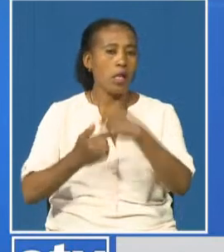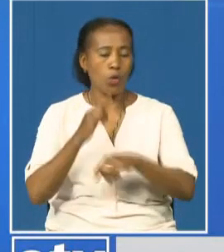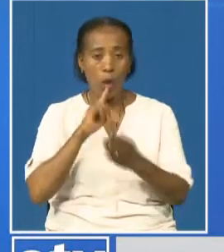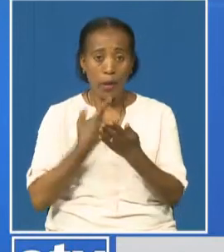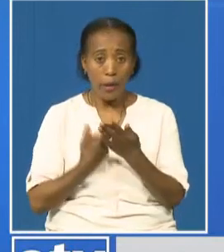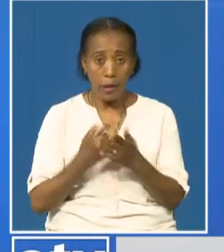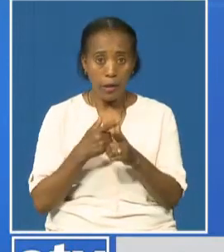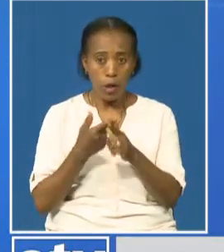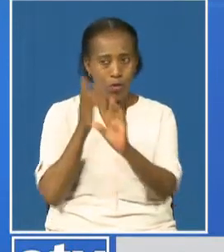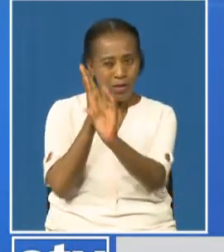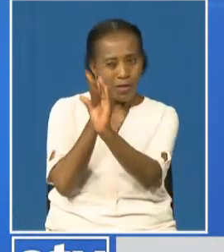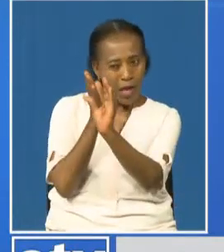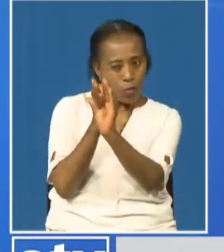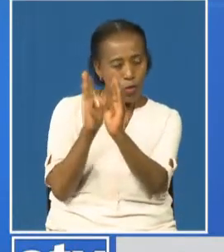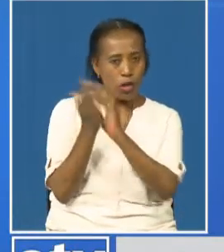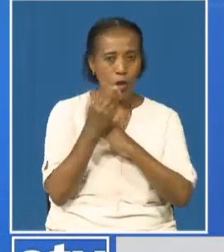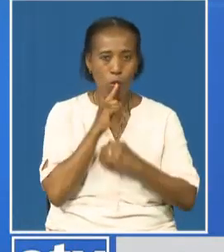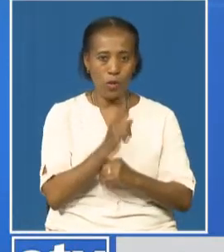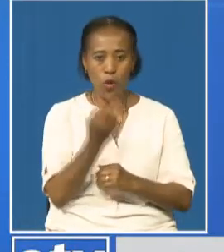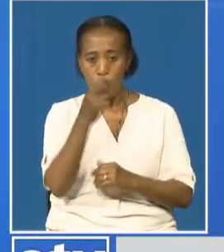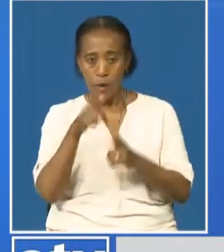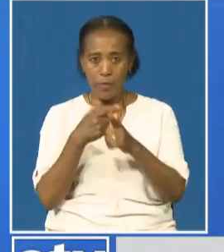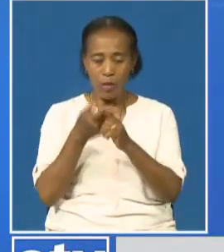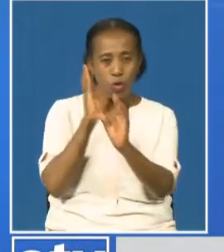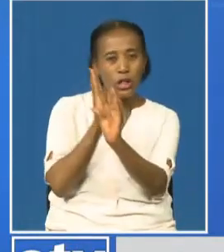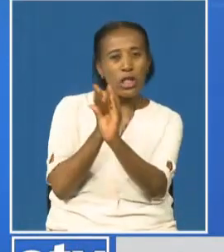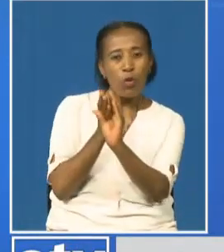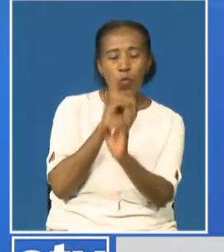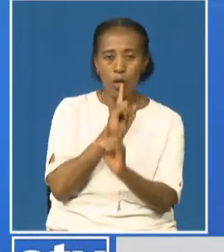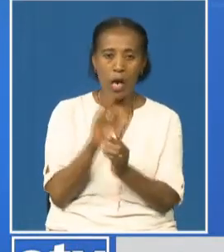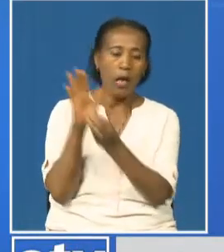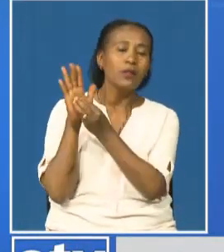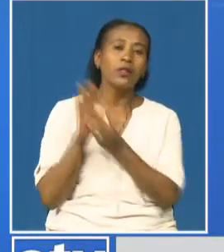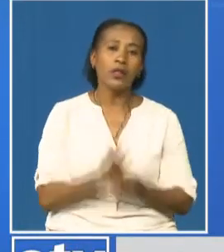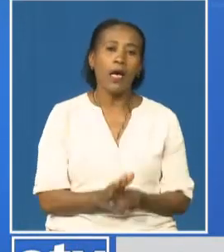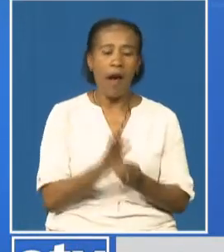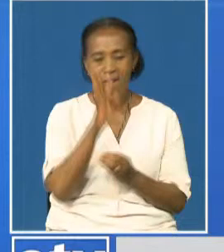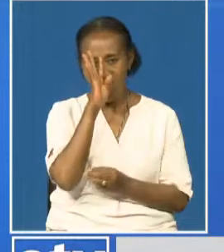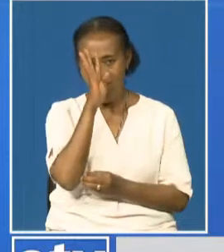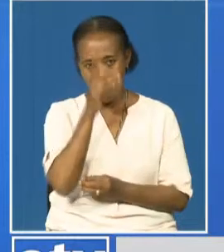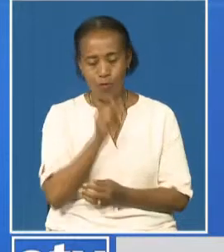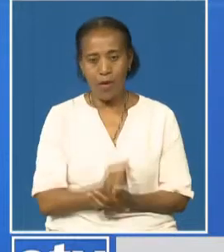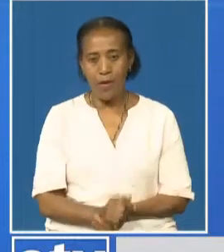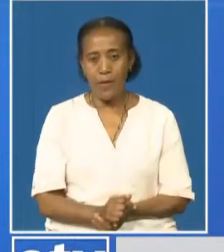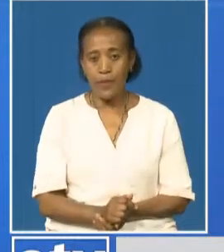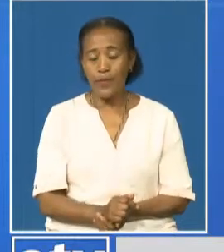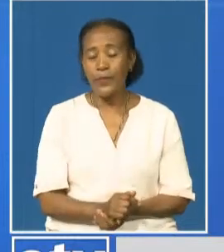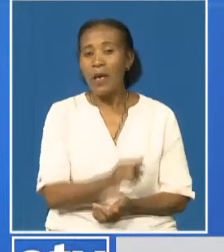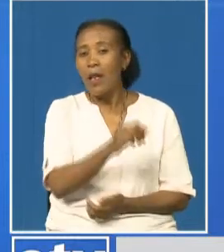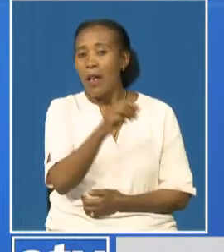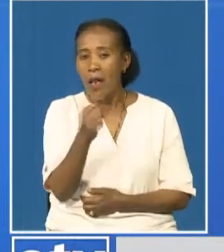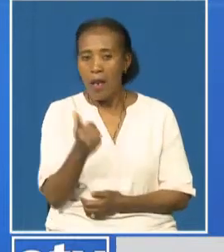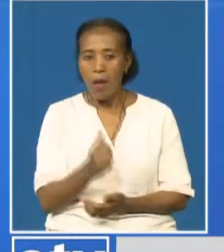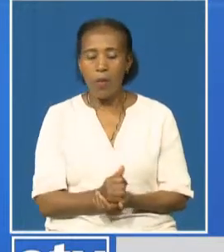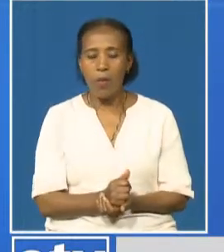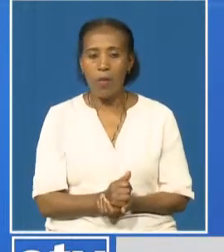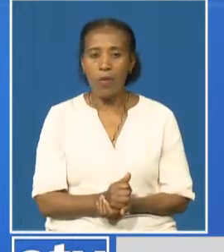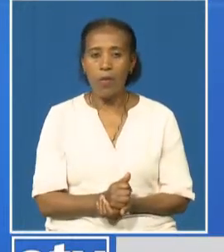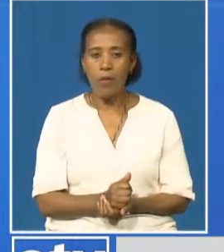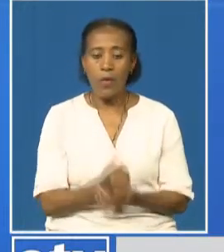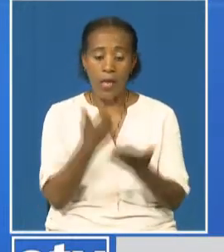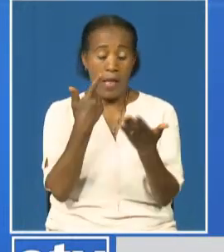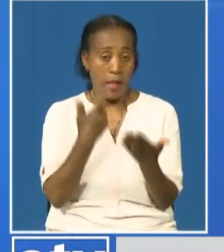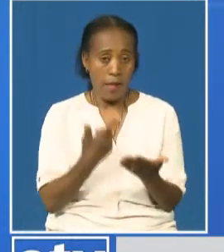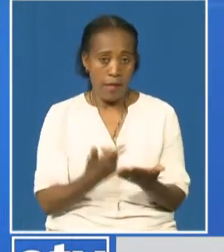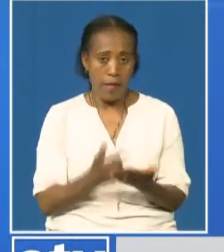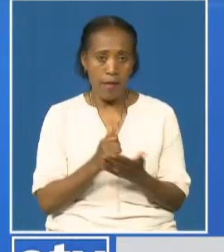ይሄም ሳይኮሎጂካል የሆነ ወይም ደግሞ ስነ ልቦና የሆነ ጫና ፈጥሯል። ሌላው